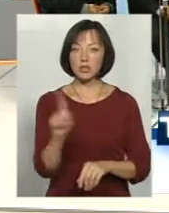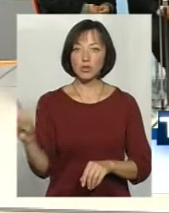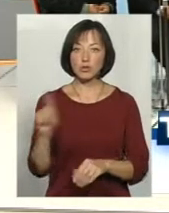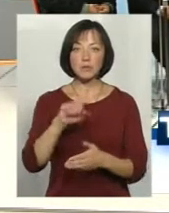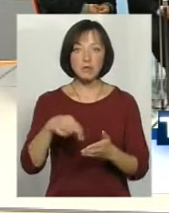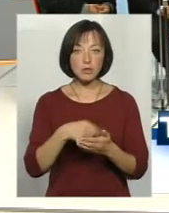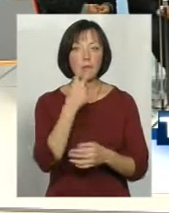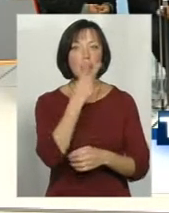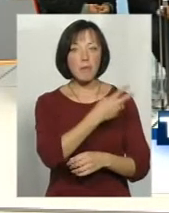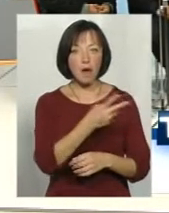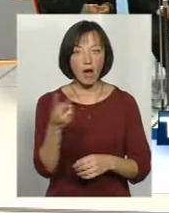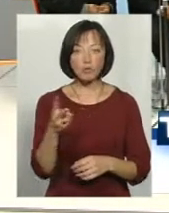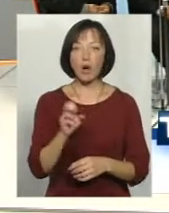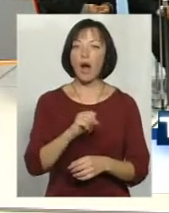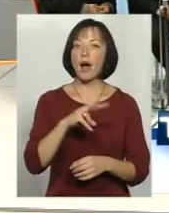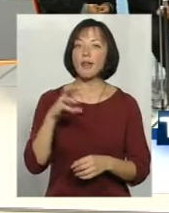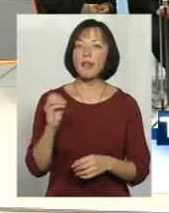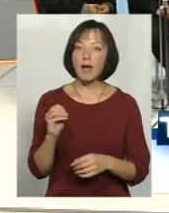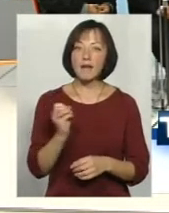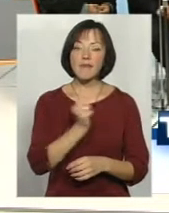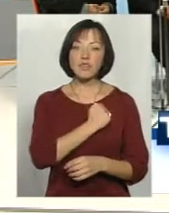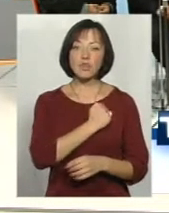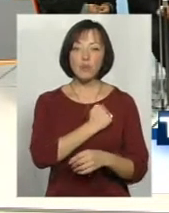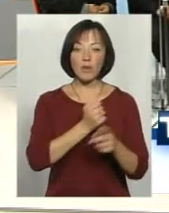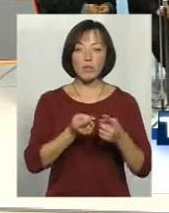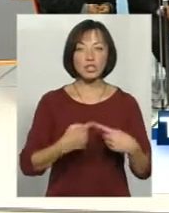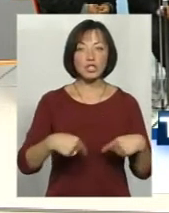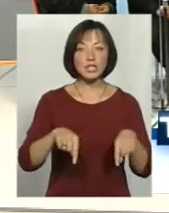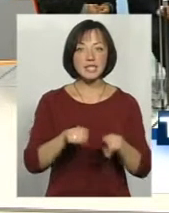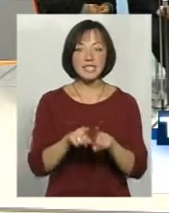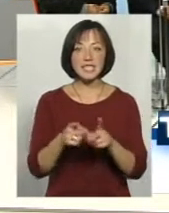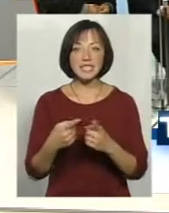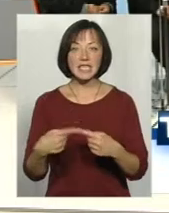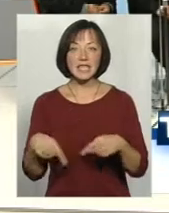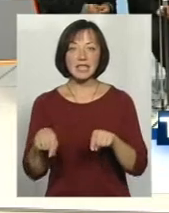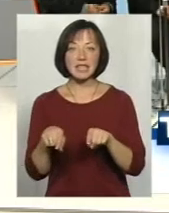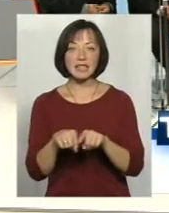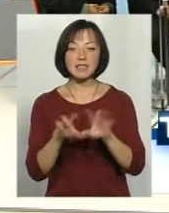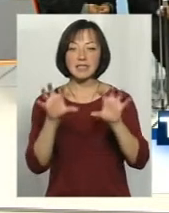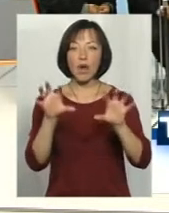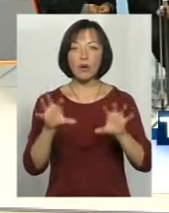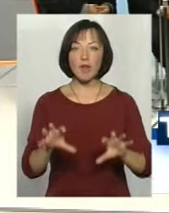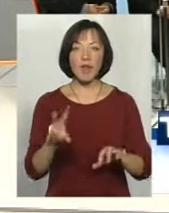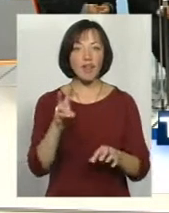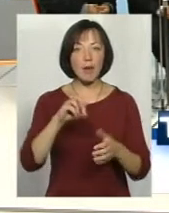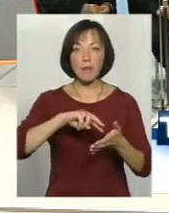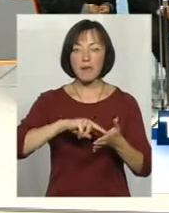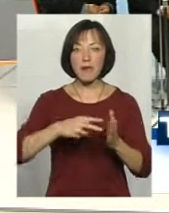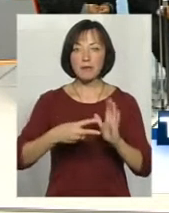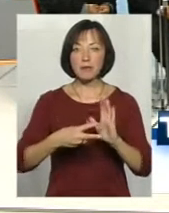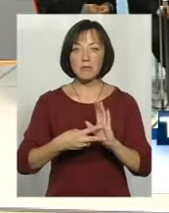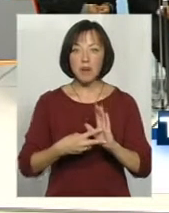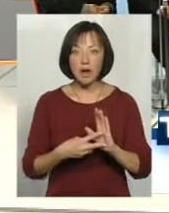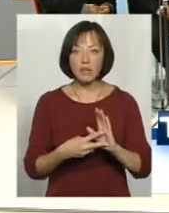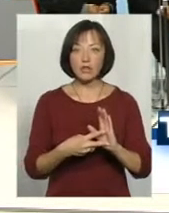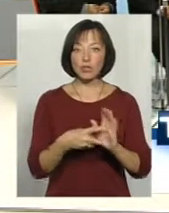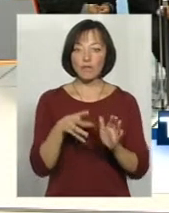бачу. Але військові частини законодавчо не передбачено втручання